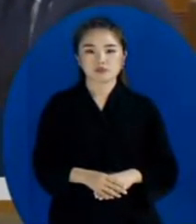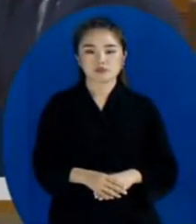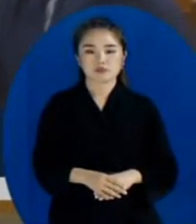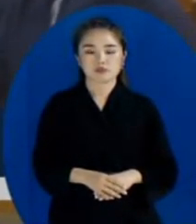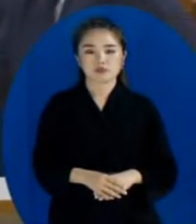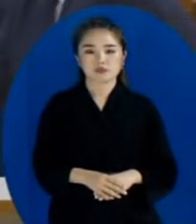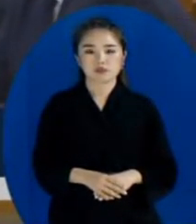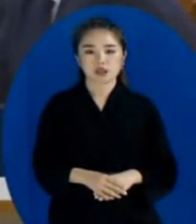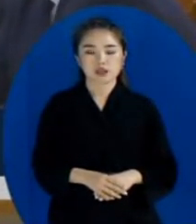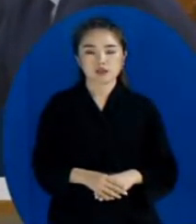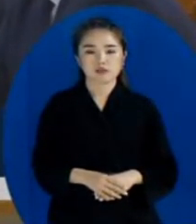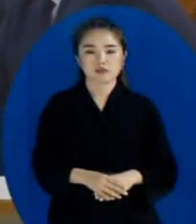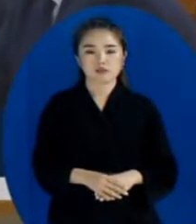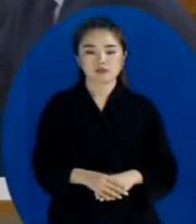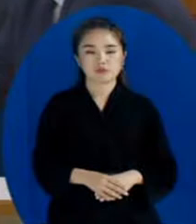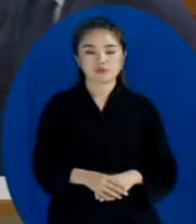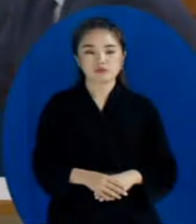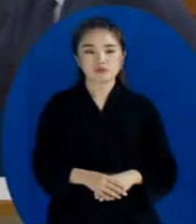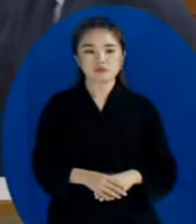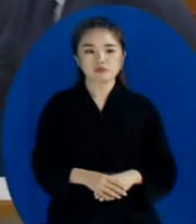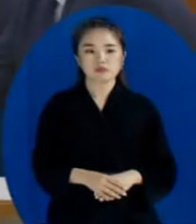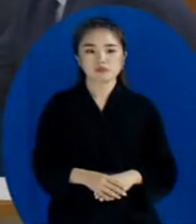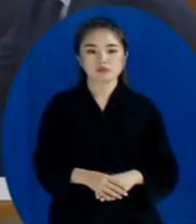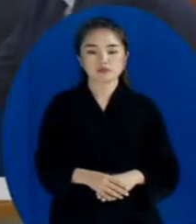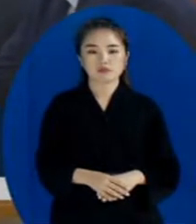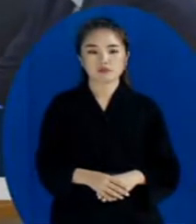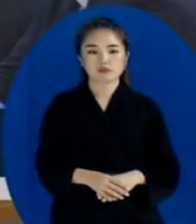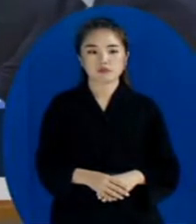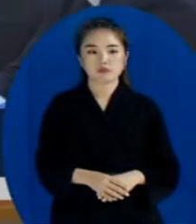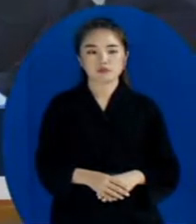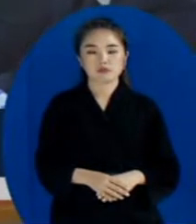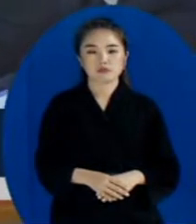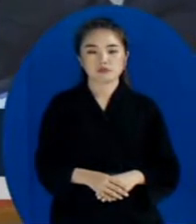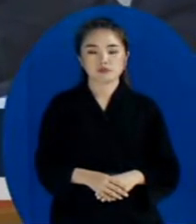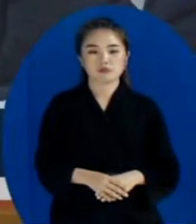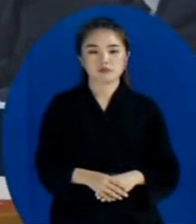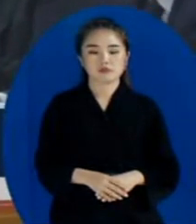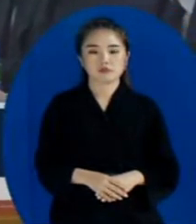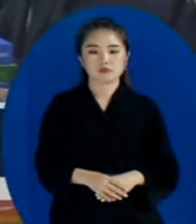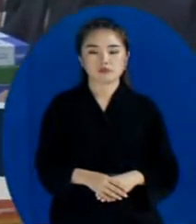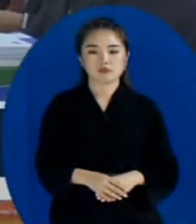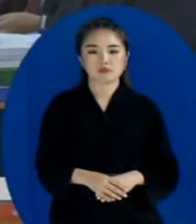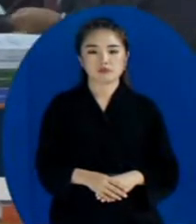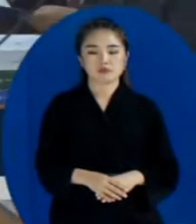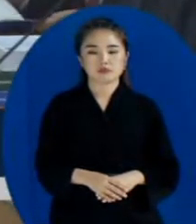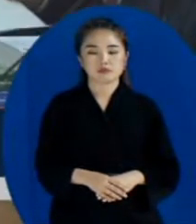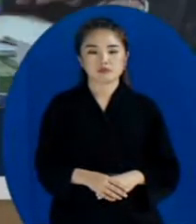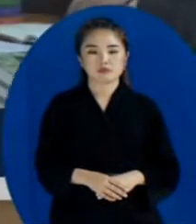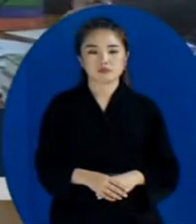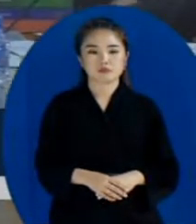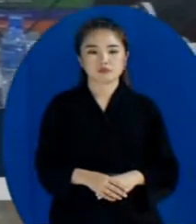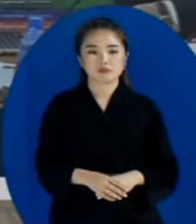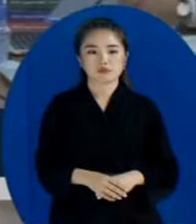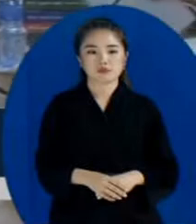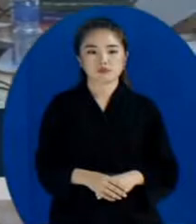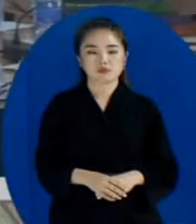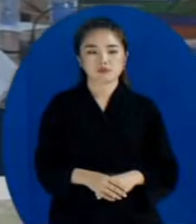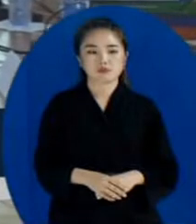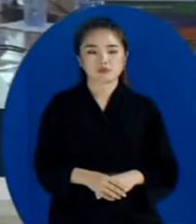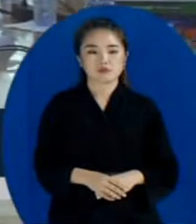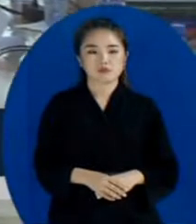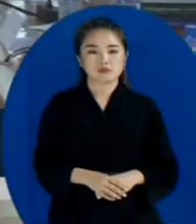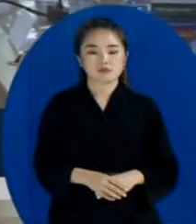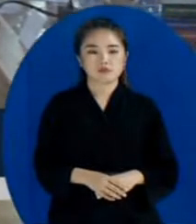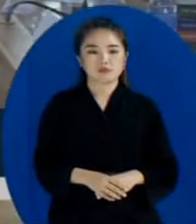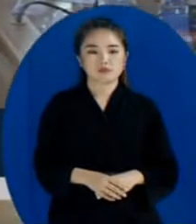Тагнуулын өрхийн газрын даргаыг хуулаараа Монгол Улсын Ерөнхий сайд түүний засгийн газар шууд томилдог. Тодорхой хэлбэл тагнуулын төв байгууллага гүсэг засаглалын